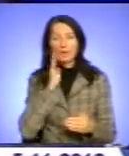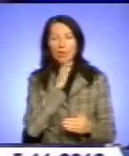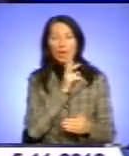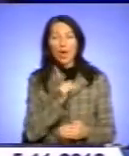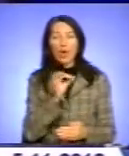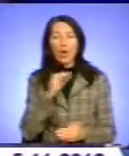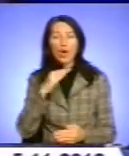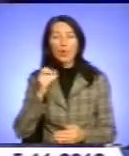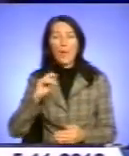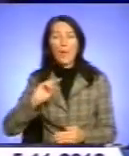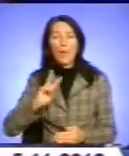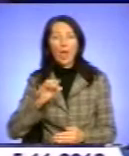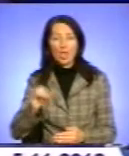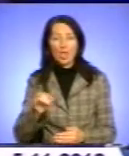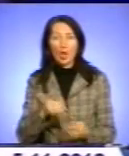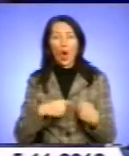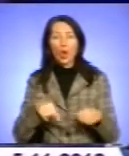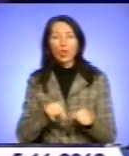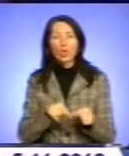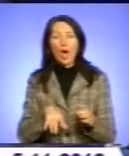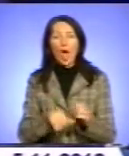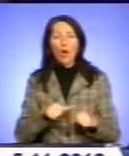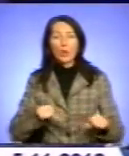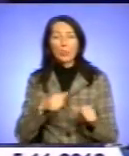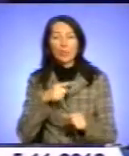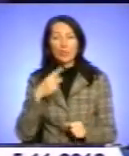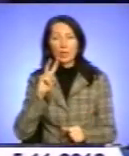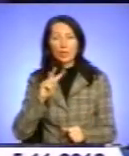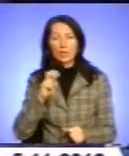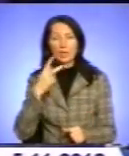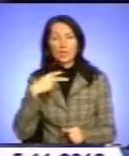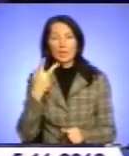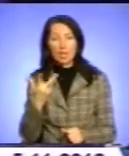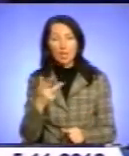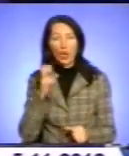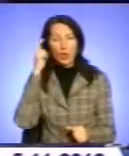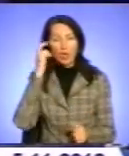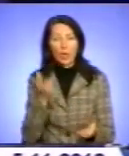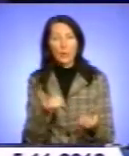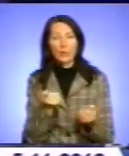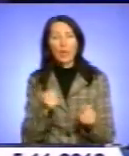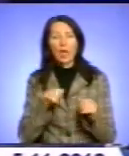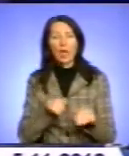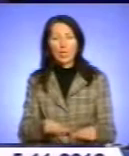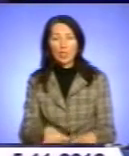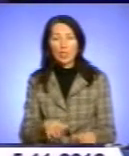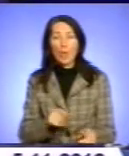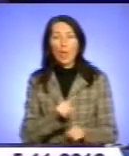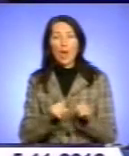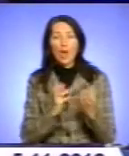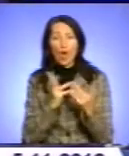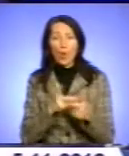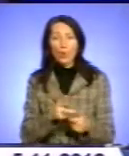«Укрінформ». Окружна комісія номер 223 у Києві прийняла рішення про перерахунок голосів на